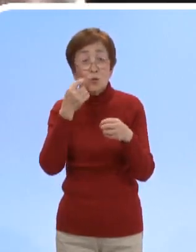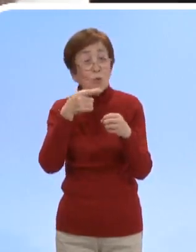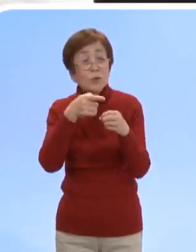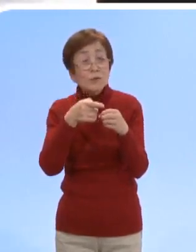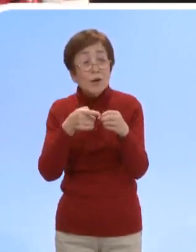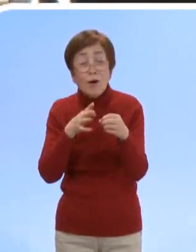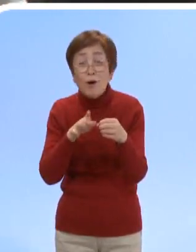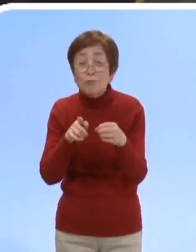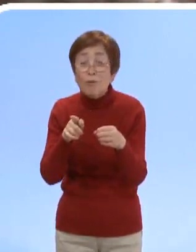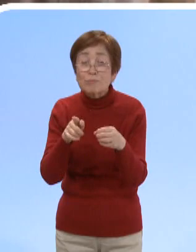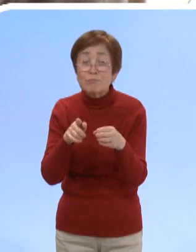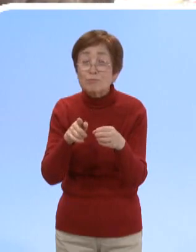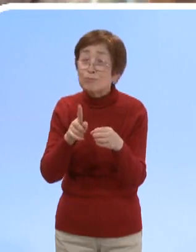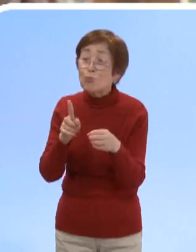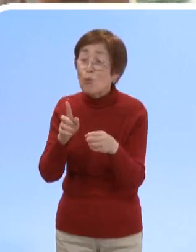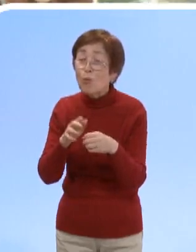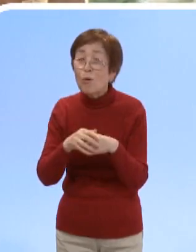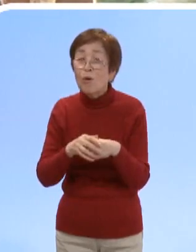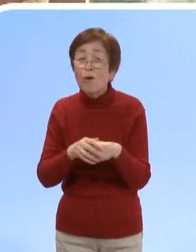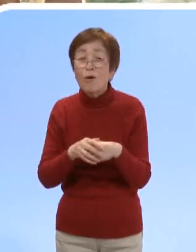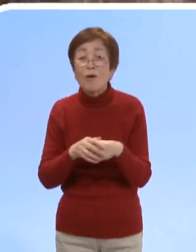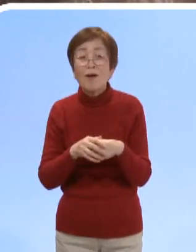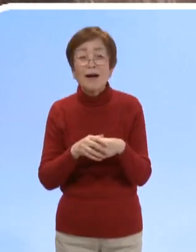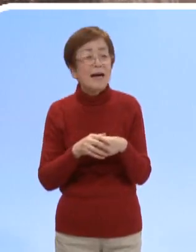が見えるんですけど。